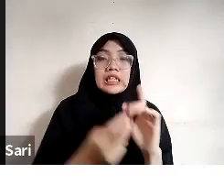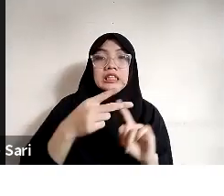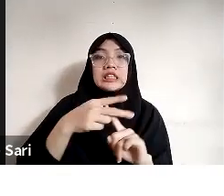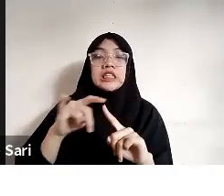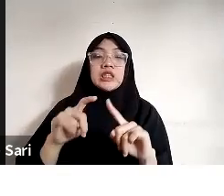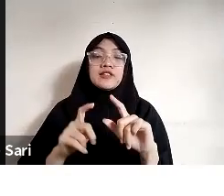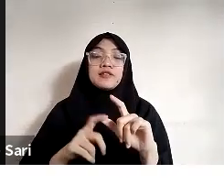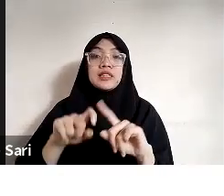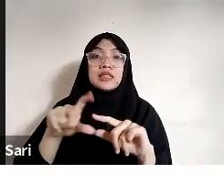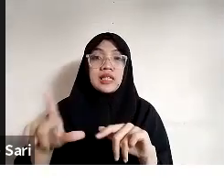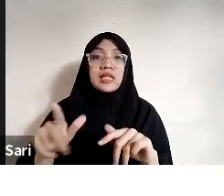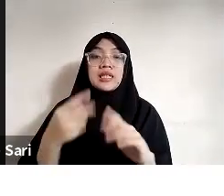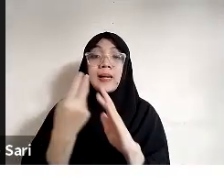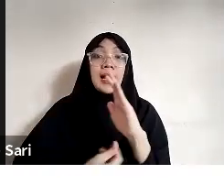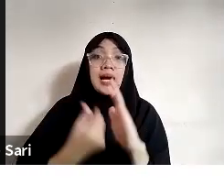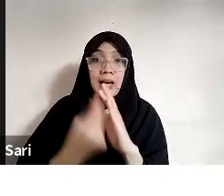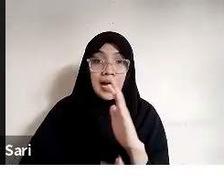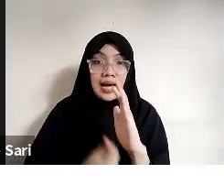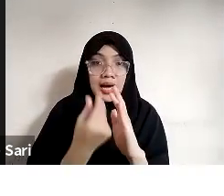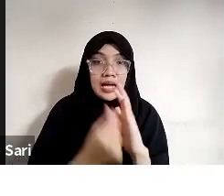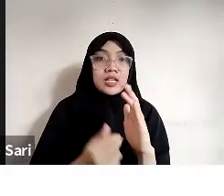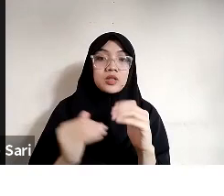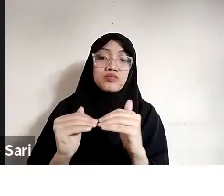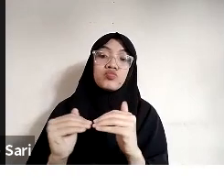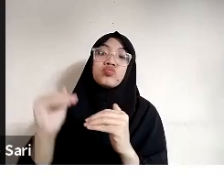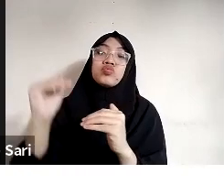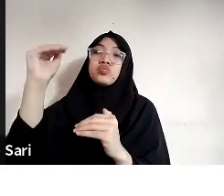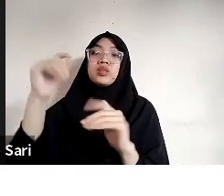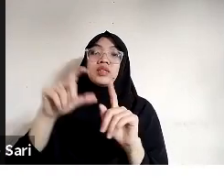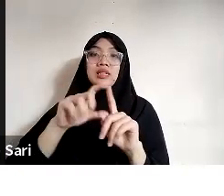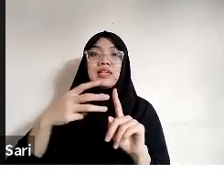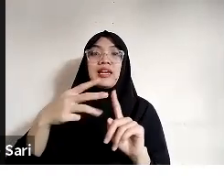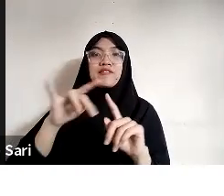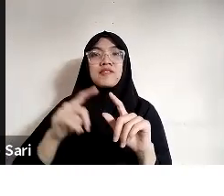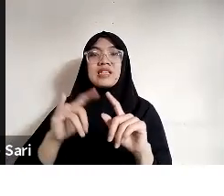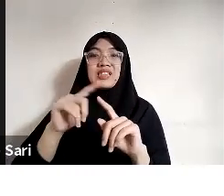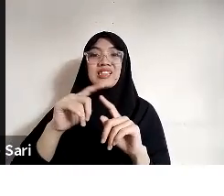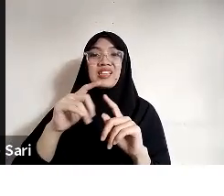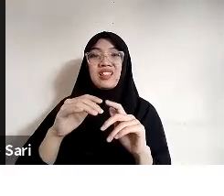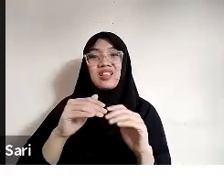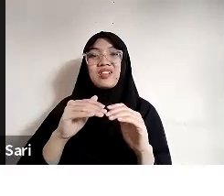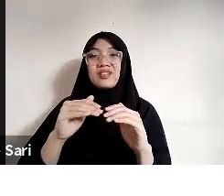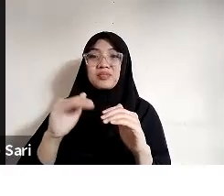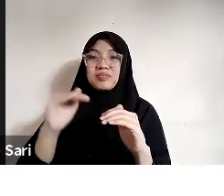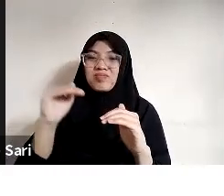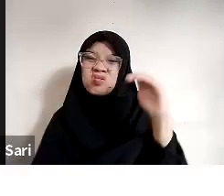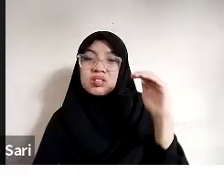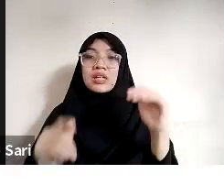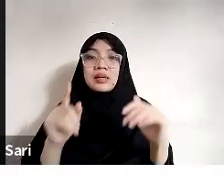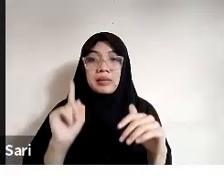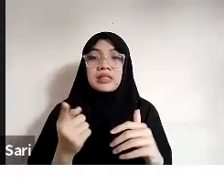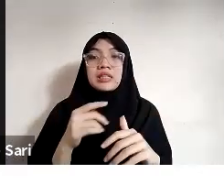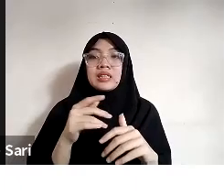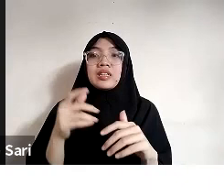anggarannya bisa akan meningkat dan defisit pasti meningkat, dan ya pendanaannya dari mana? Ya, sekarang hampir semua